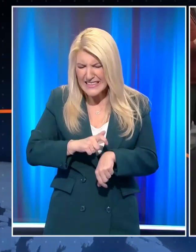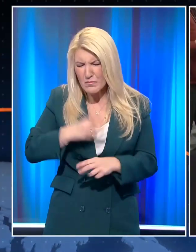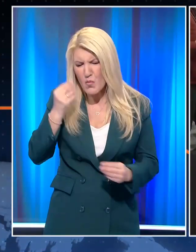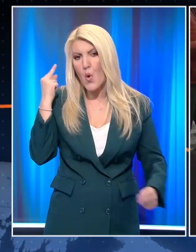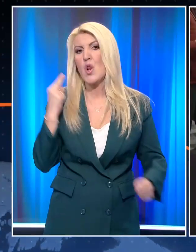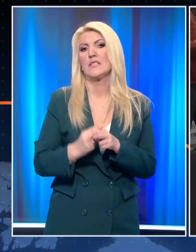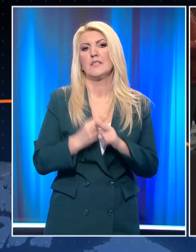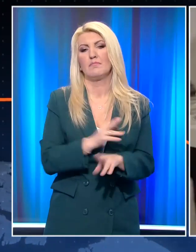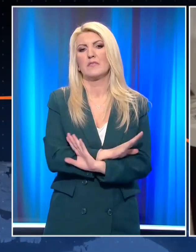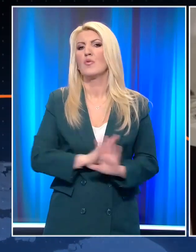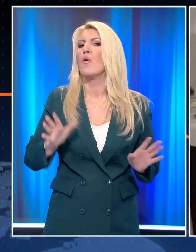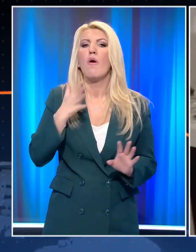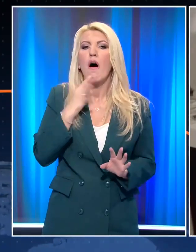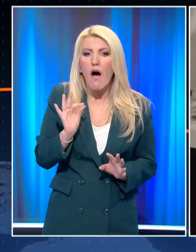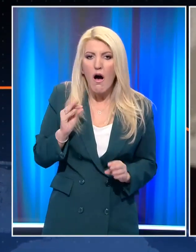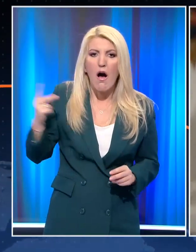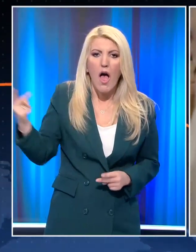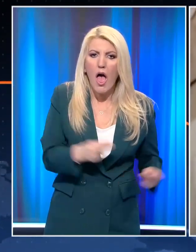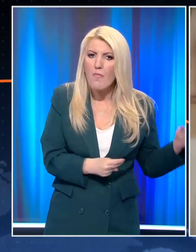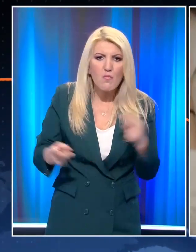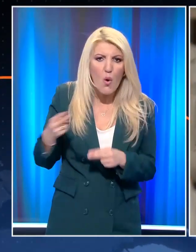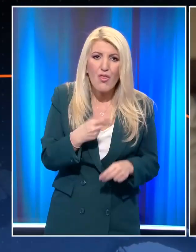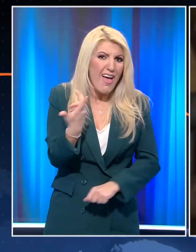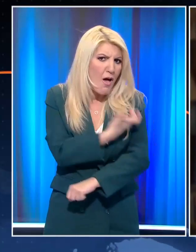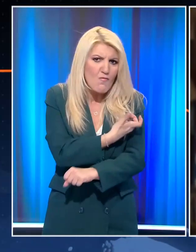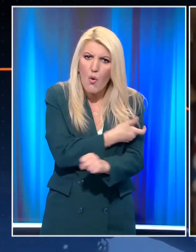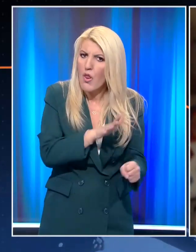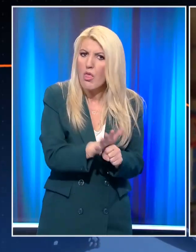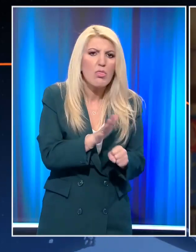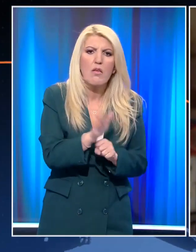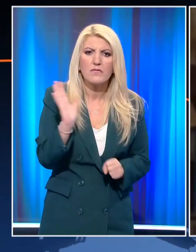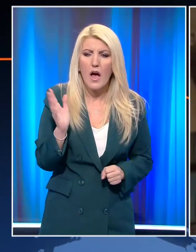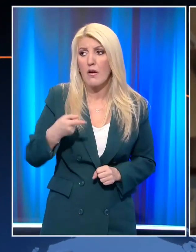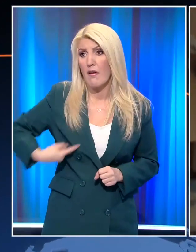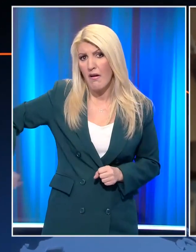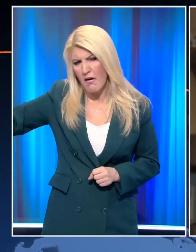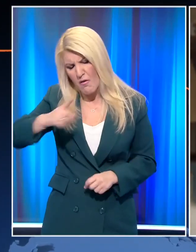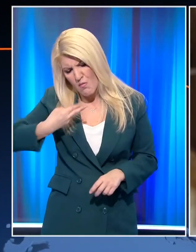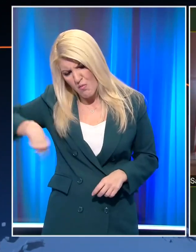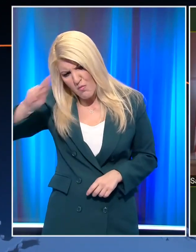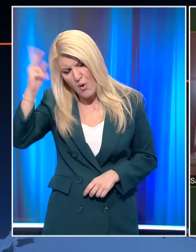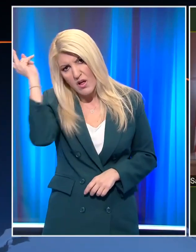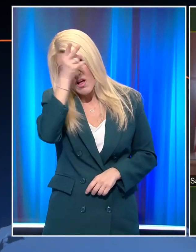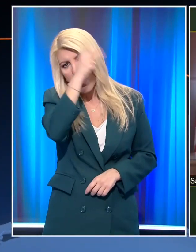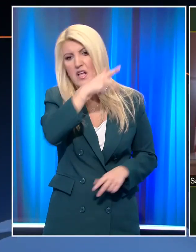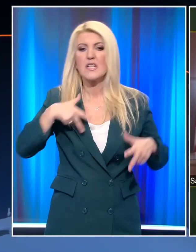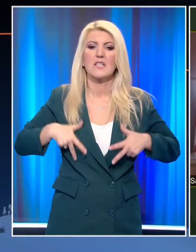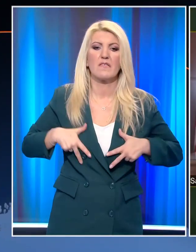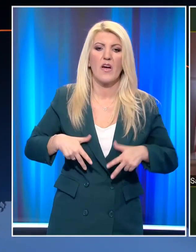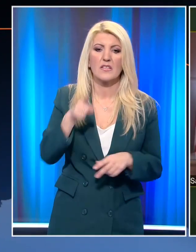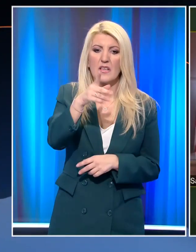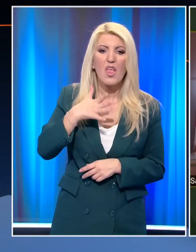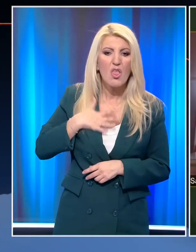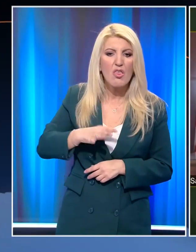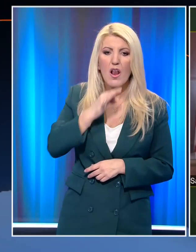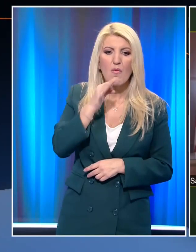εμβολιασμοί γίνονται μετεμποδίων. Τα εμβόλια δεν φτάνουν και πολλοί κυβερνήτες αρχίζουν και ρίχνουν τα βέλη τους στην κυβέρνηση. I do want to start